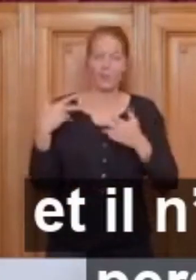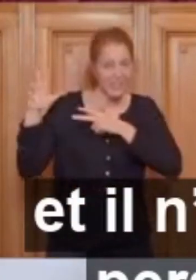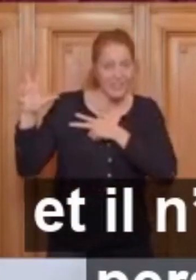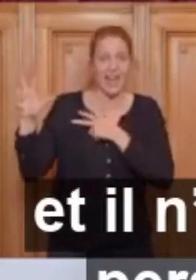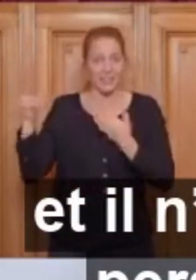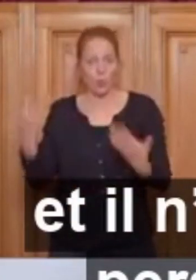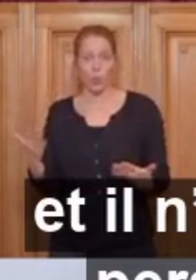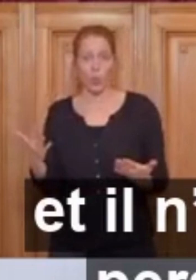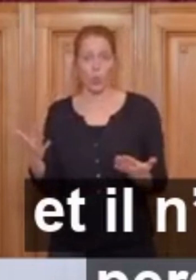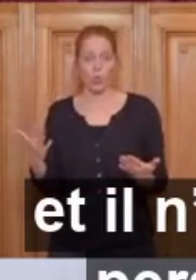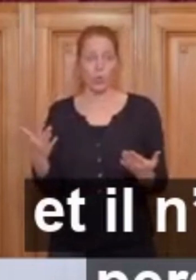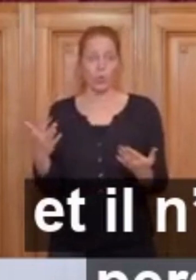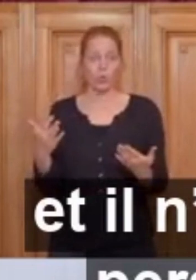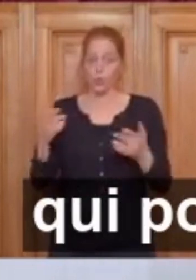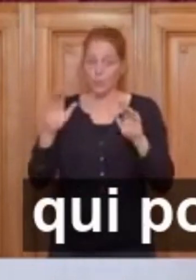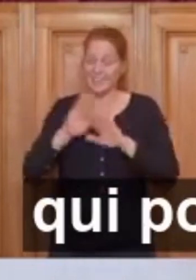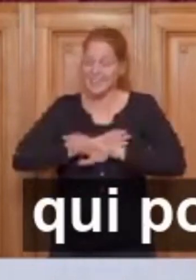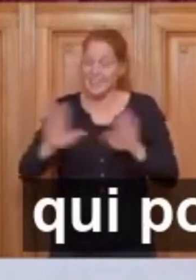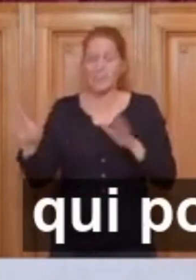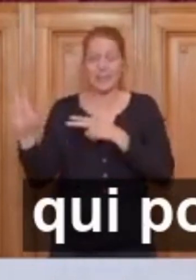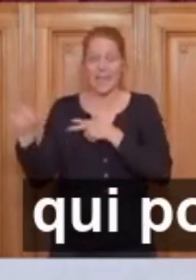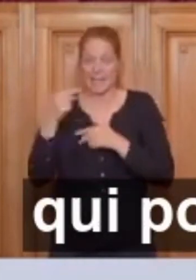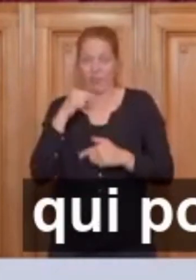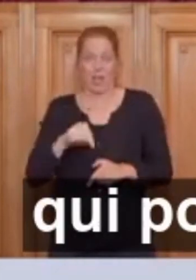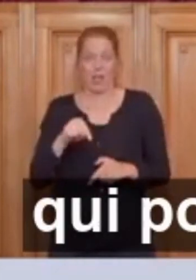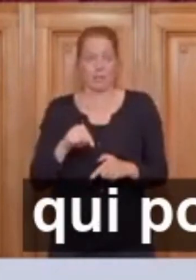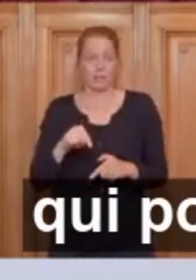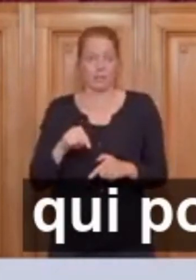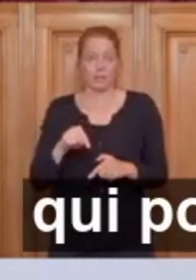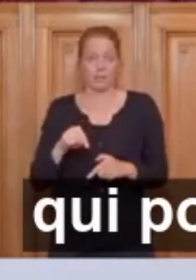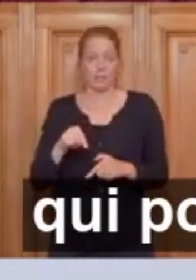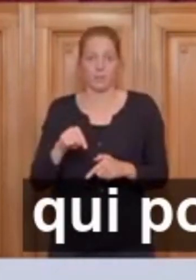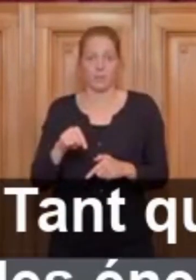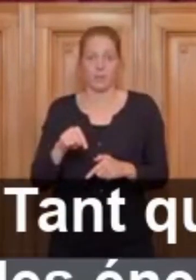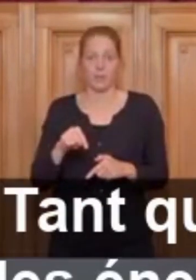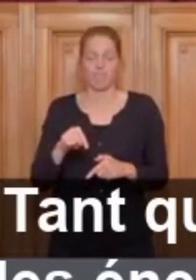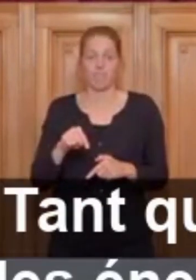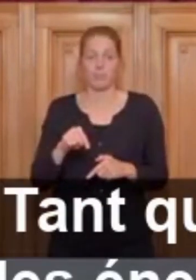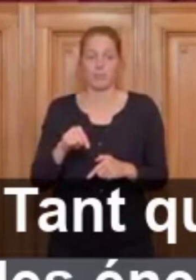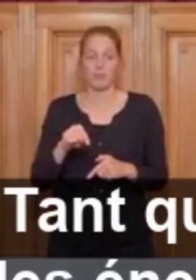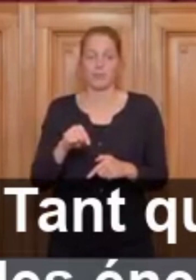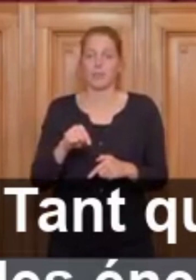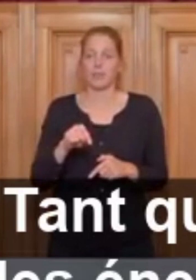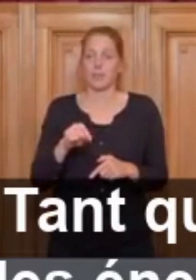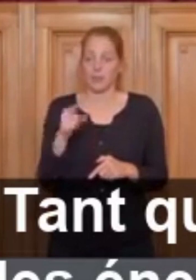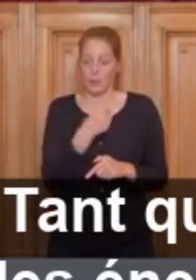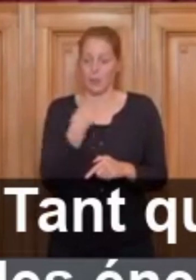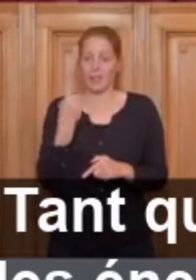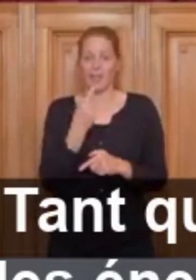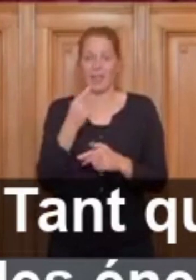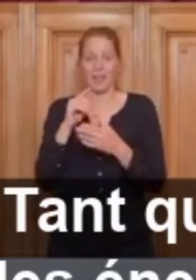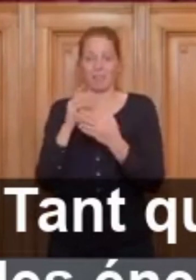Und du hast keinen hier bannen. Keinen, den ehrlich, also keinen, den als jemand könnte konträr beweisen, dass solange wir